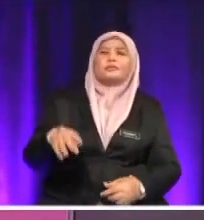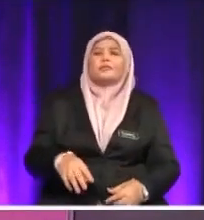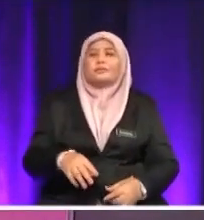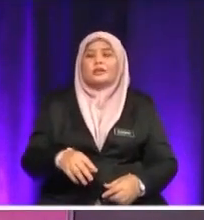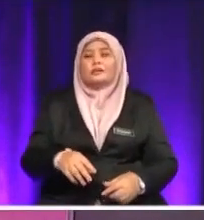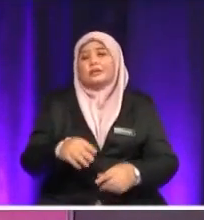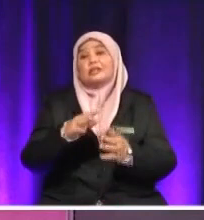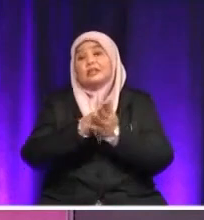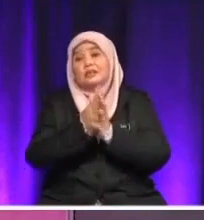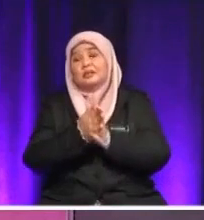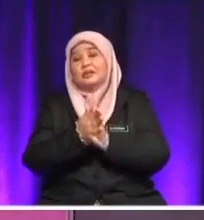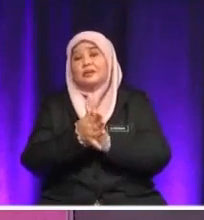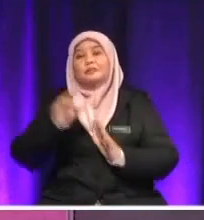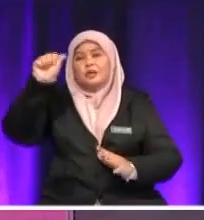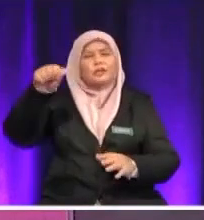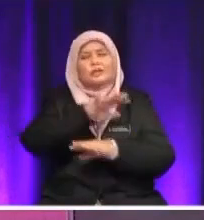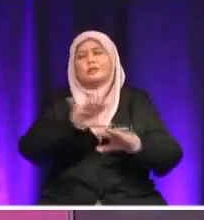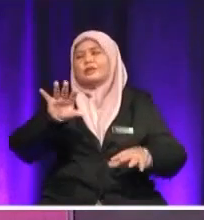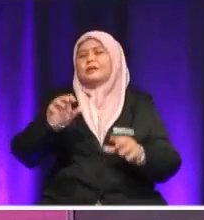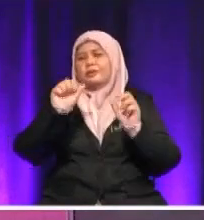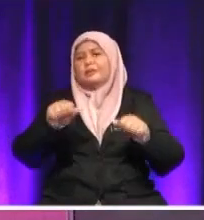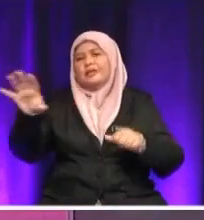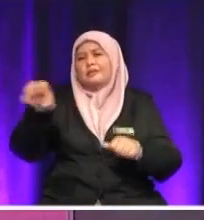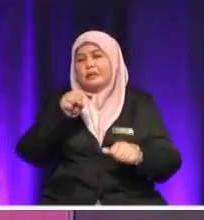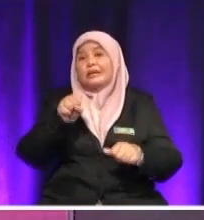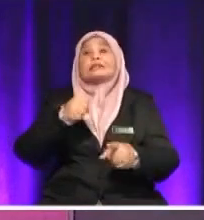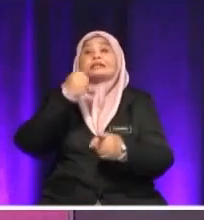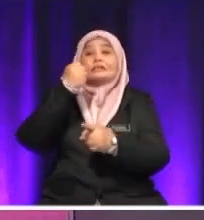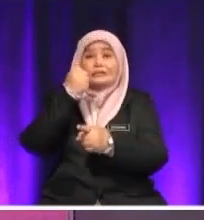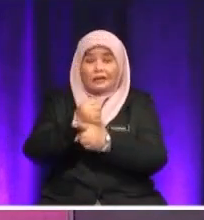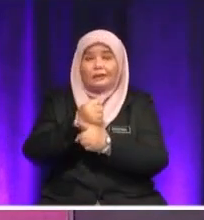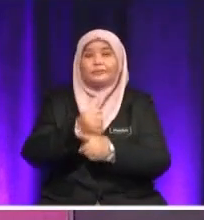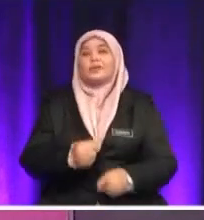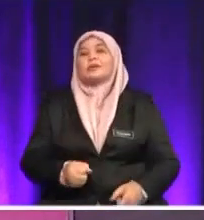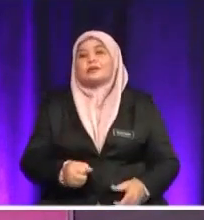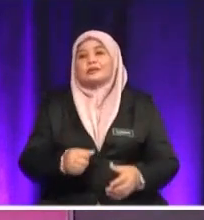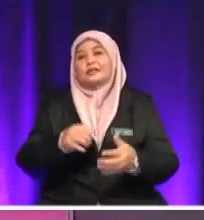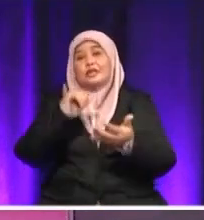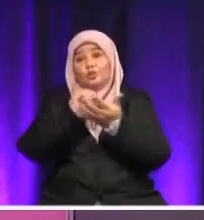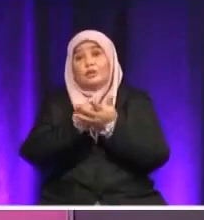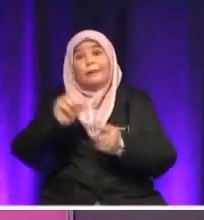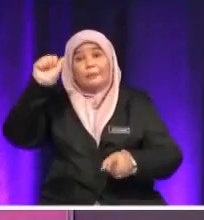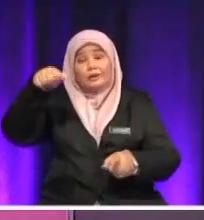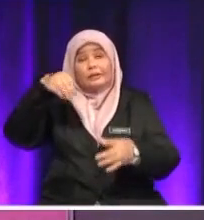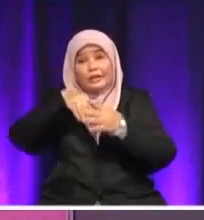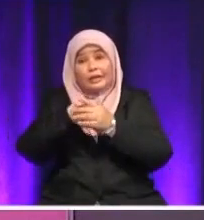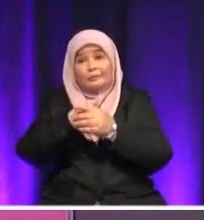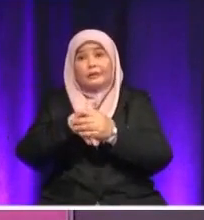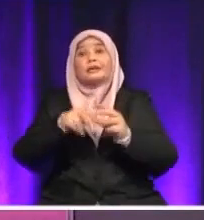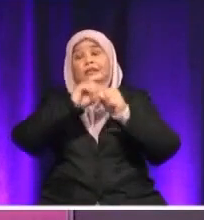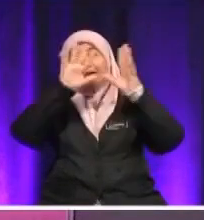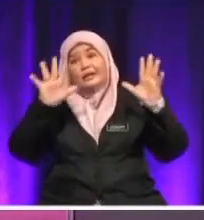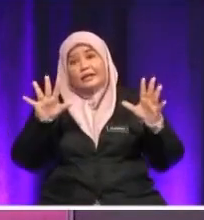maka pengakuan itu tidak boleh diambil sebagai pengakuan yang sah. So itu pengakuan dalam